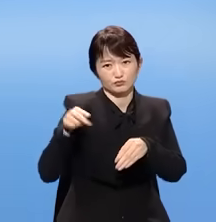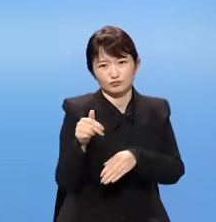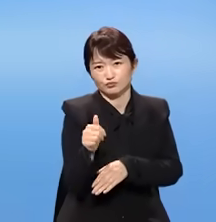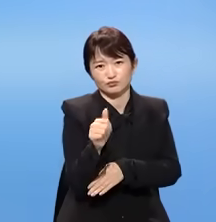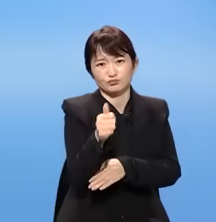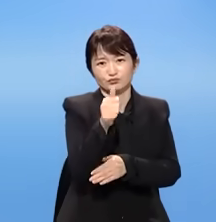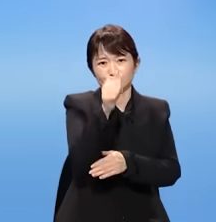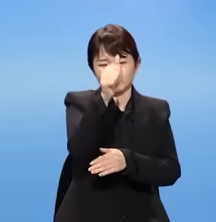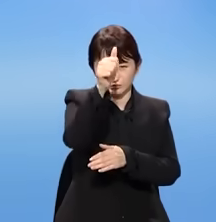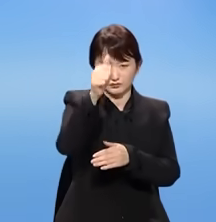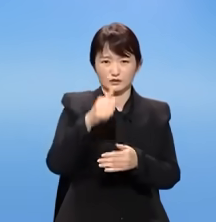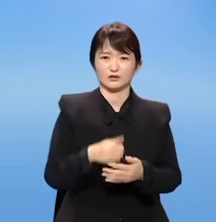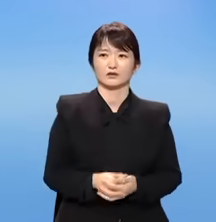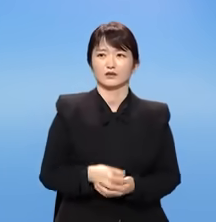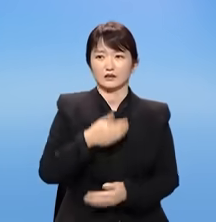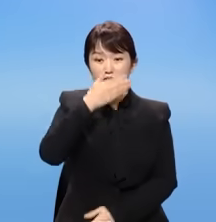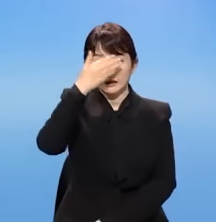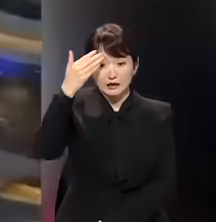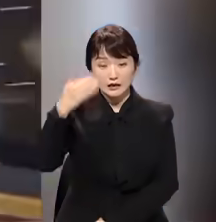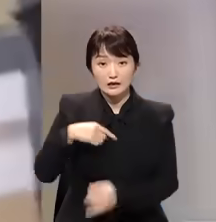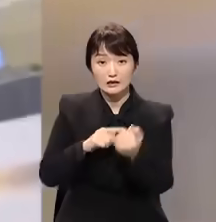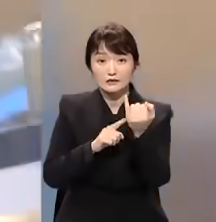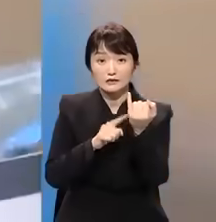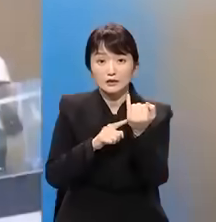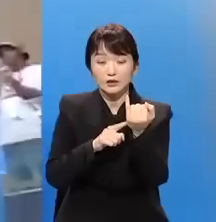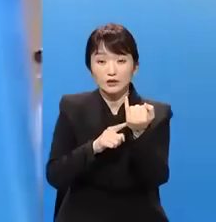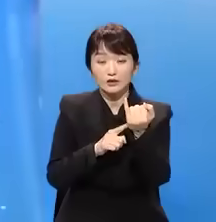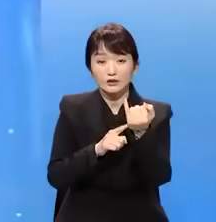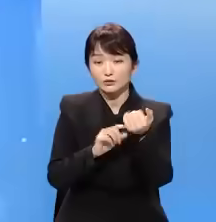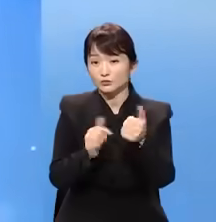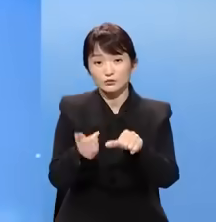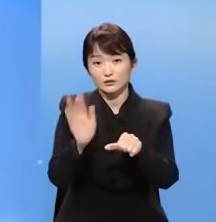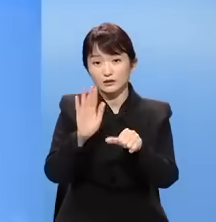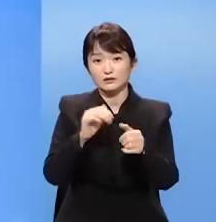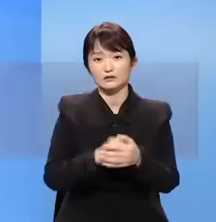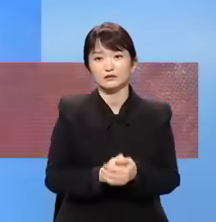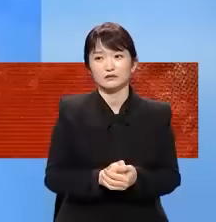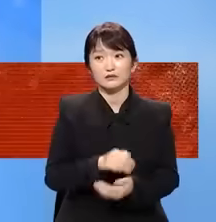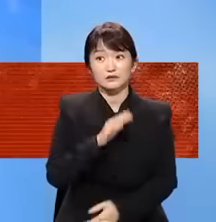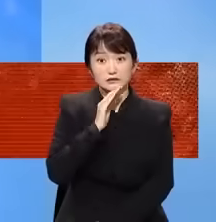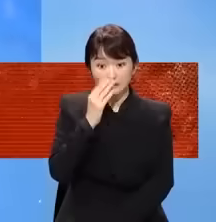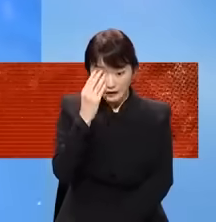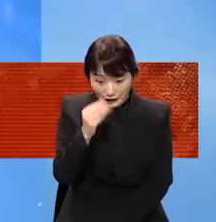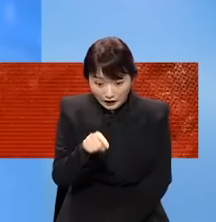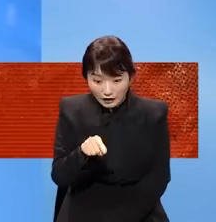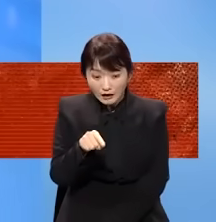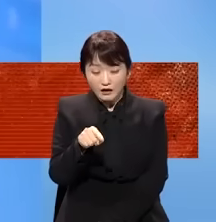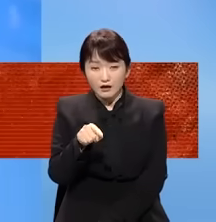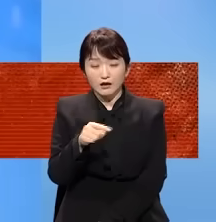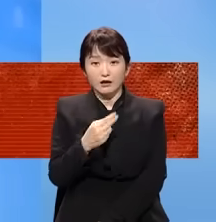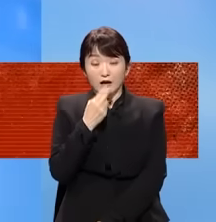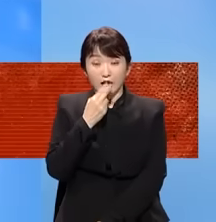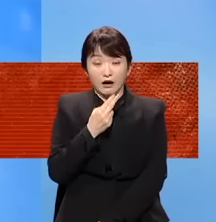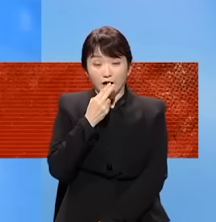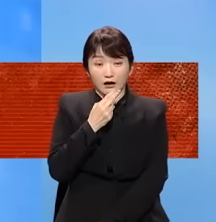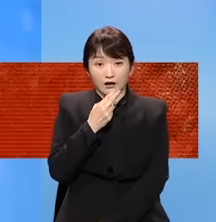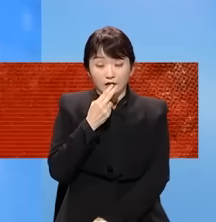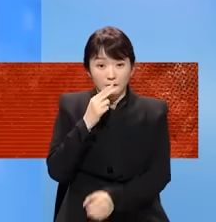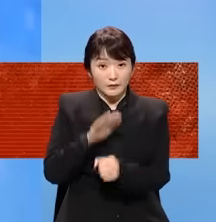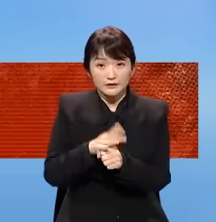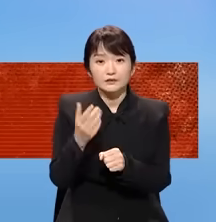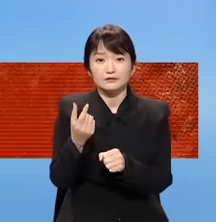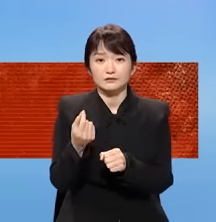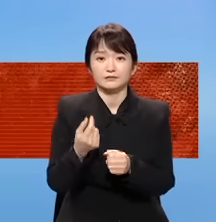올라갑니다 심파 다행히 여성의 기지로 사고는 발생하지 않았지만 정말 보는 것만으로도 함께 숨이 턱 막히는